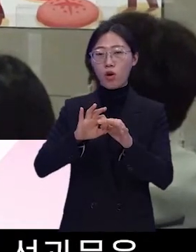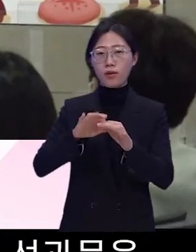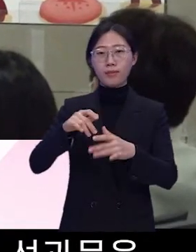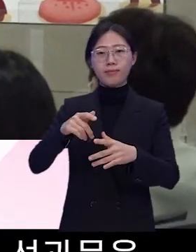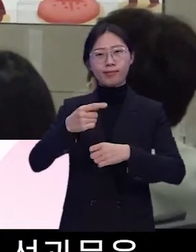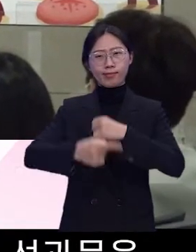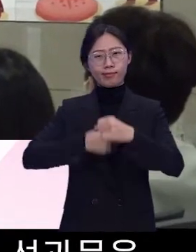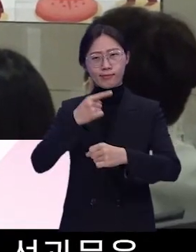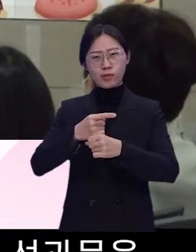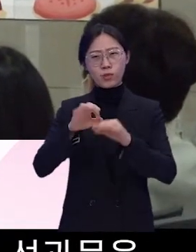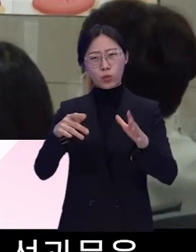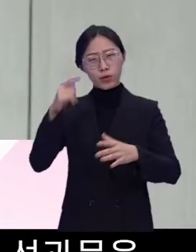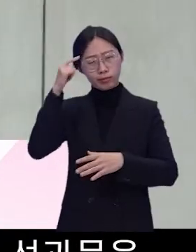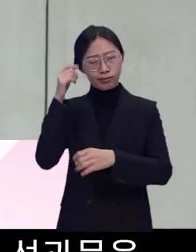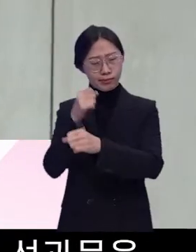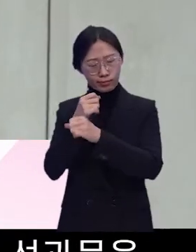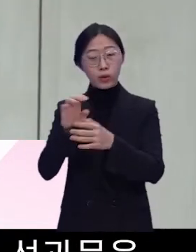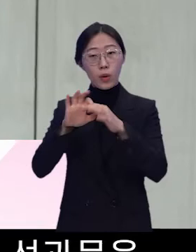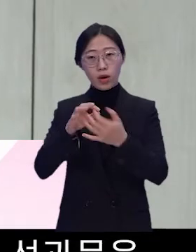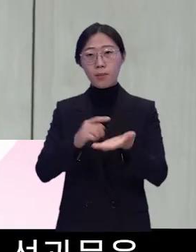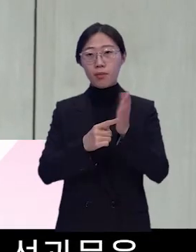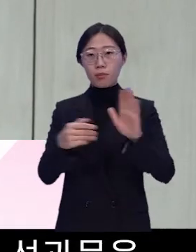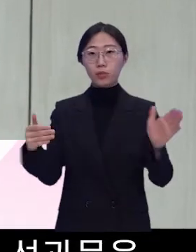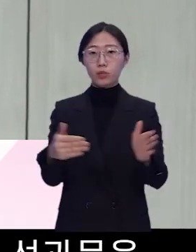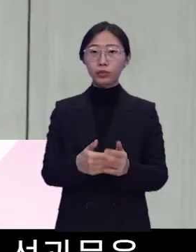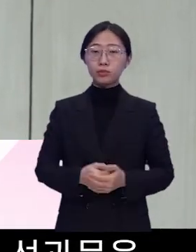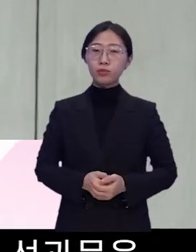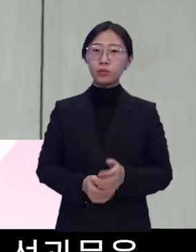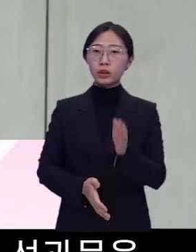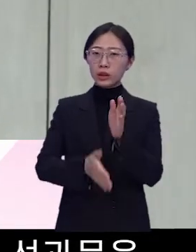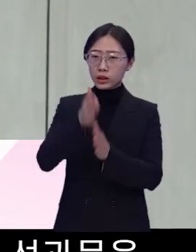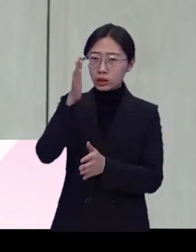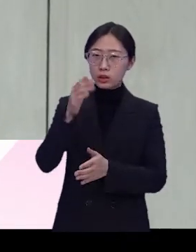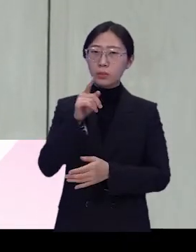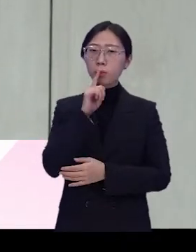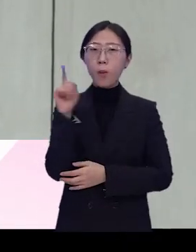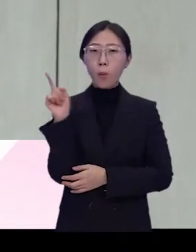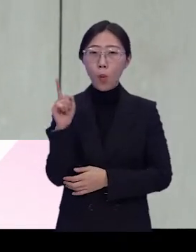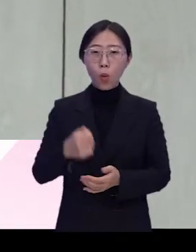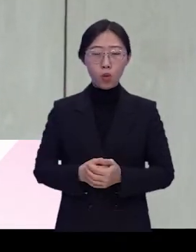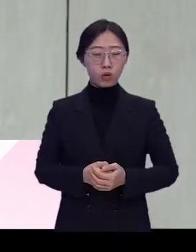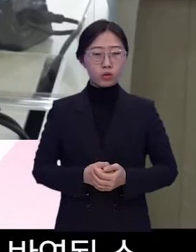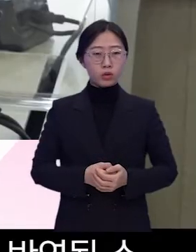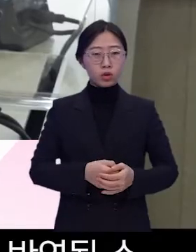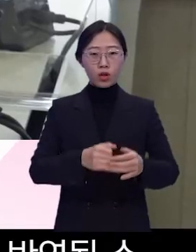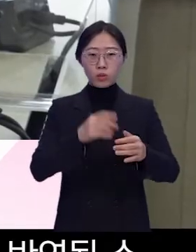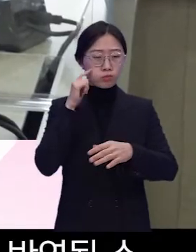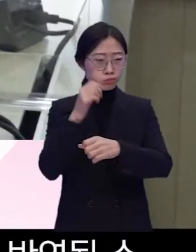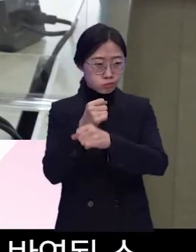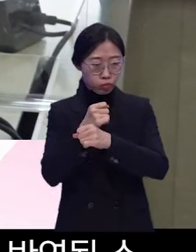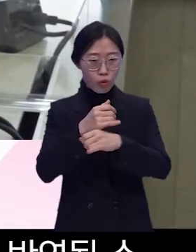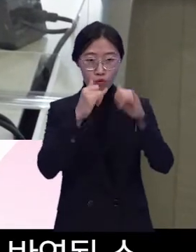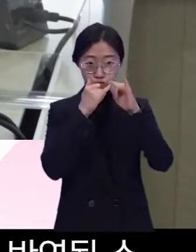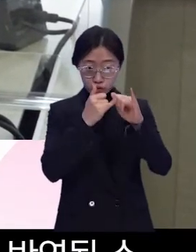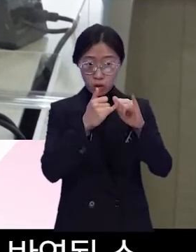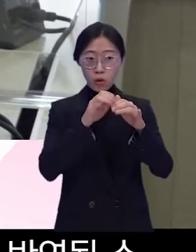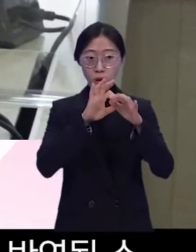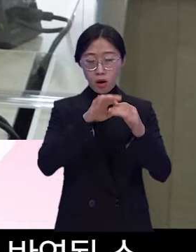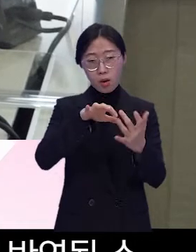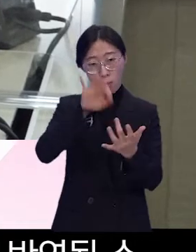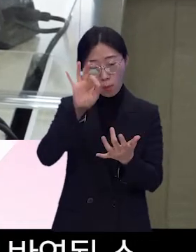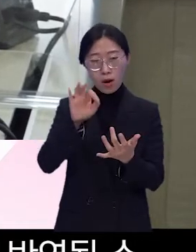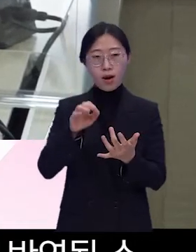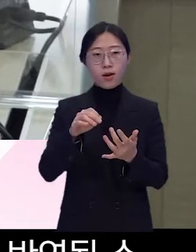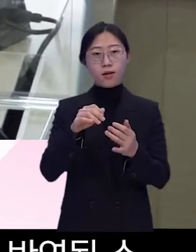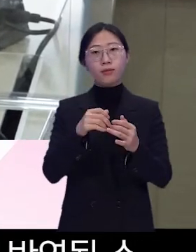구독 서비스 모델 제안 등 한 해 동안 연구해온 정책연구 성과물을 발표했습니다. 시는 발표 심사 후 우수